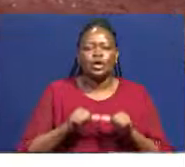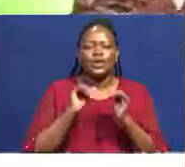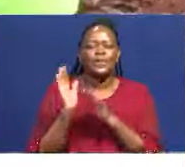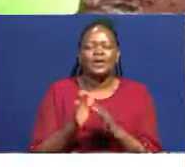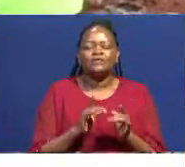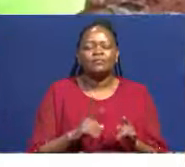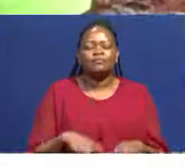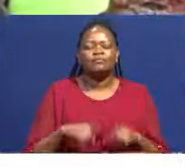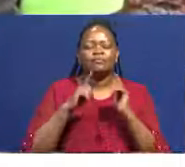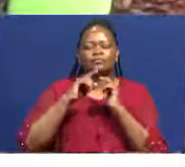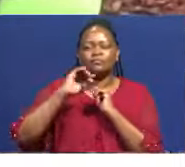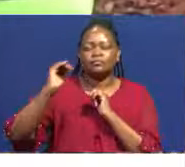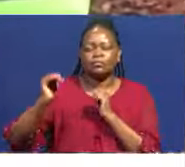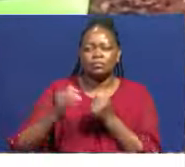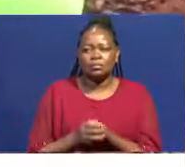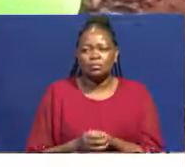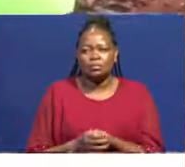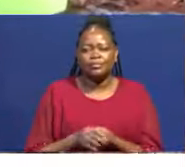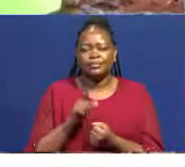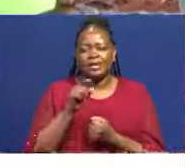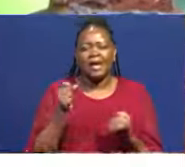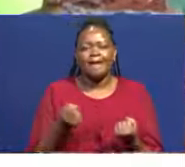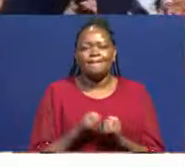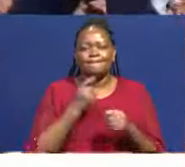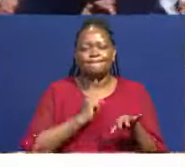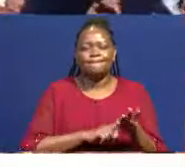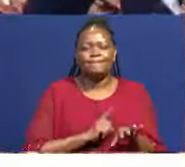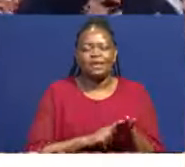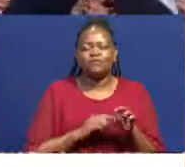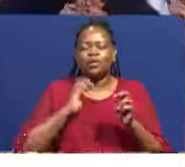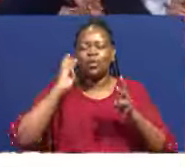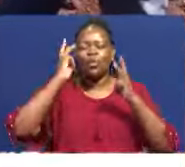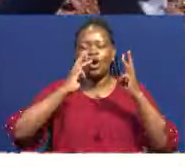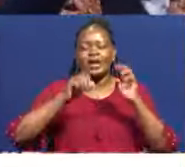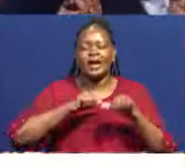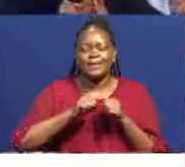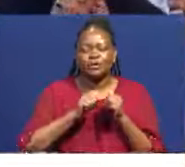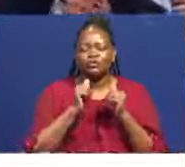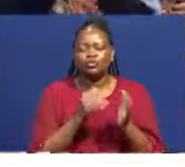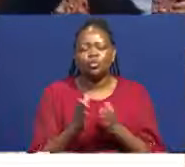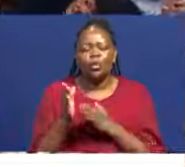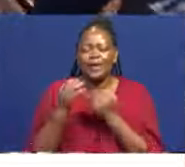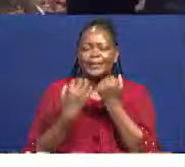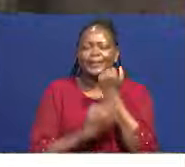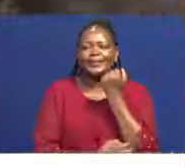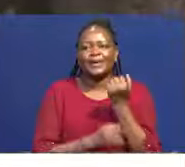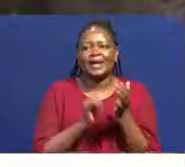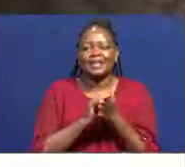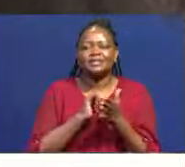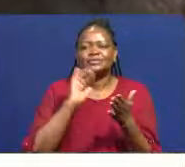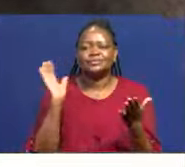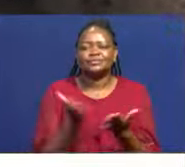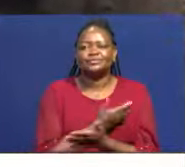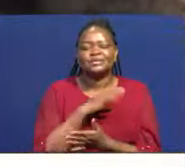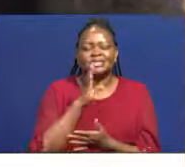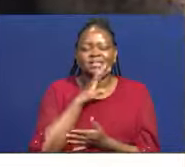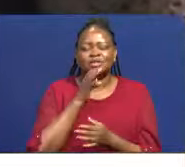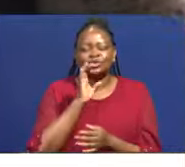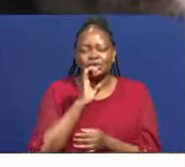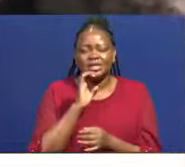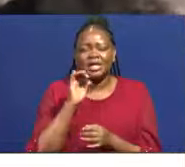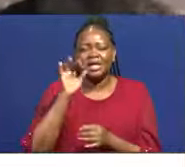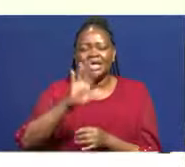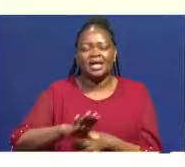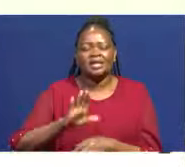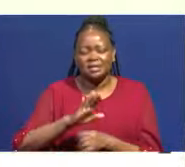ya ustawi wa miji. Hayo yanajiri huku kukiwa na wasiwasi kuhusu muundo mbinu duni wa uondoaji maji taka katika